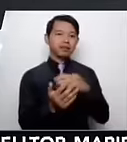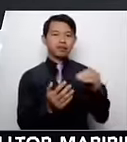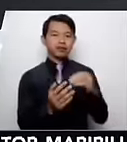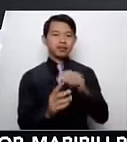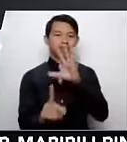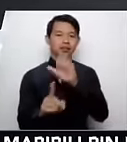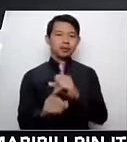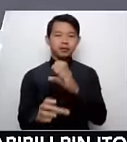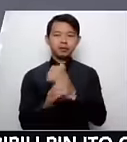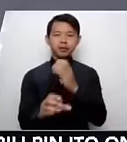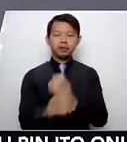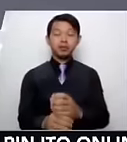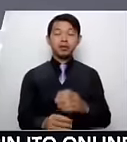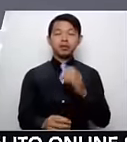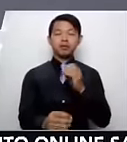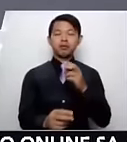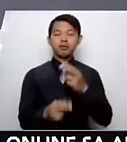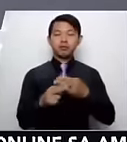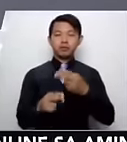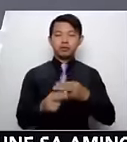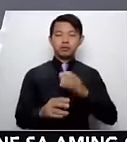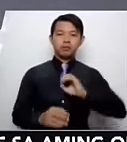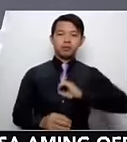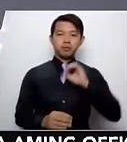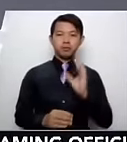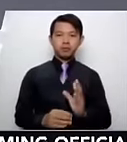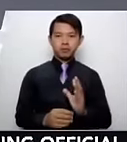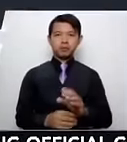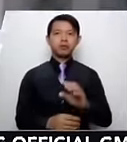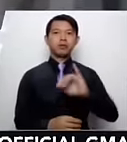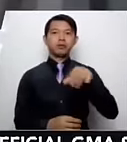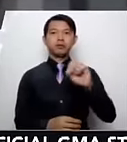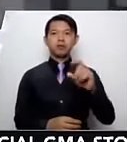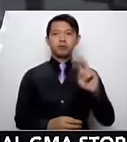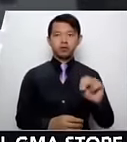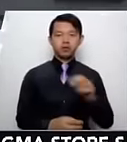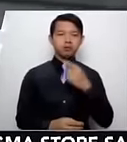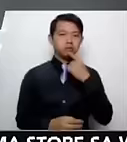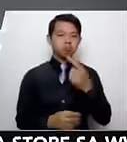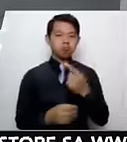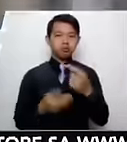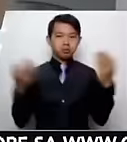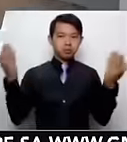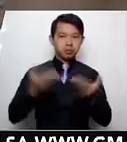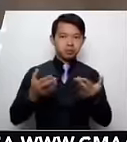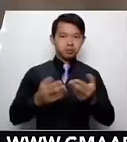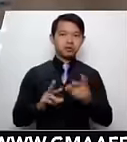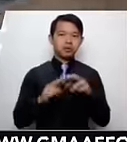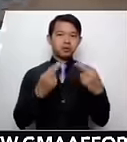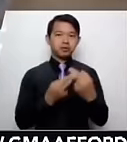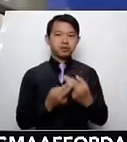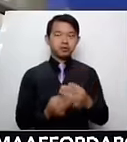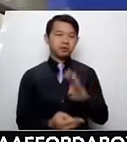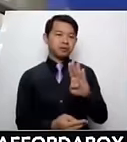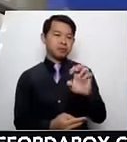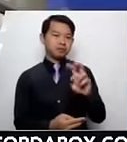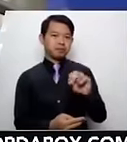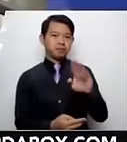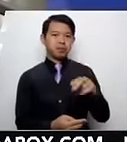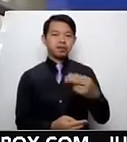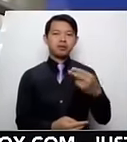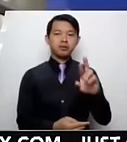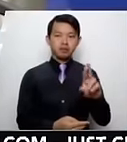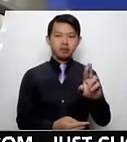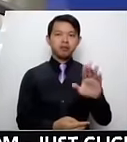Jazz Abalos, nagpakilalang kamag-anak ni DILG Secretary Benhur Abalos. Pero sabi ni Secretary Abalos, wala siyang